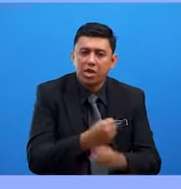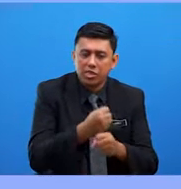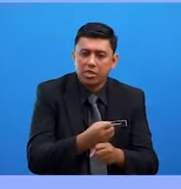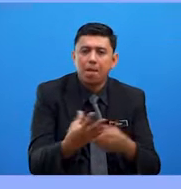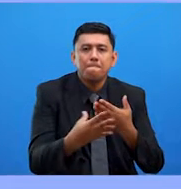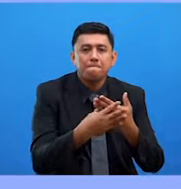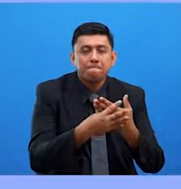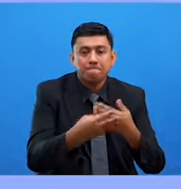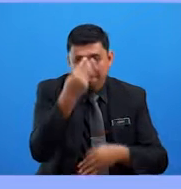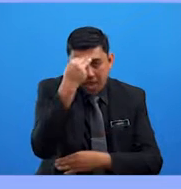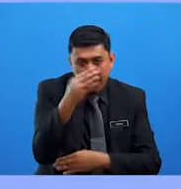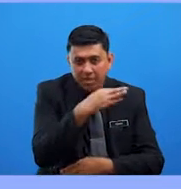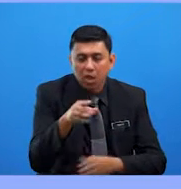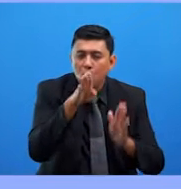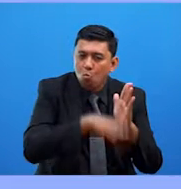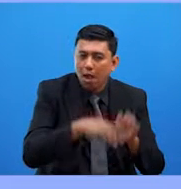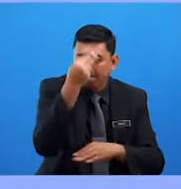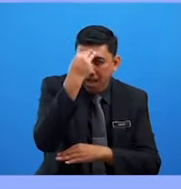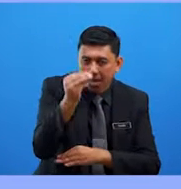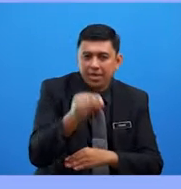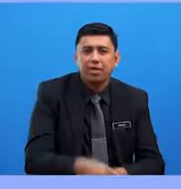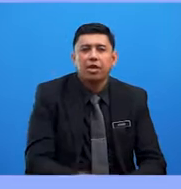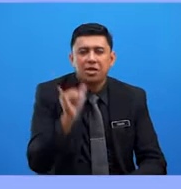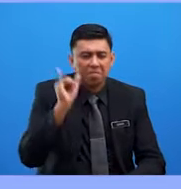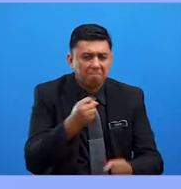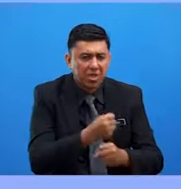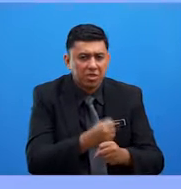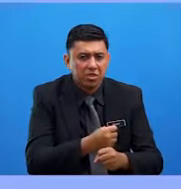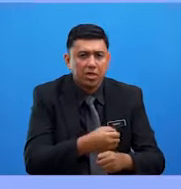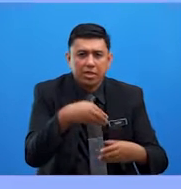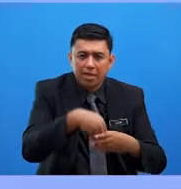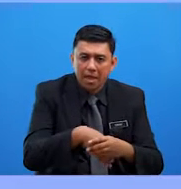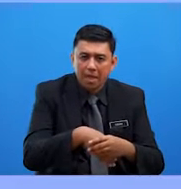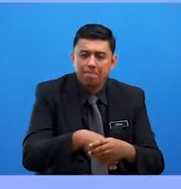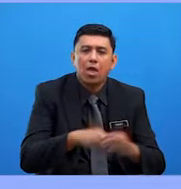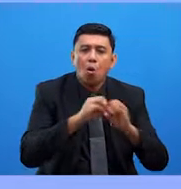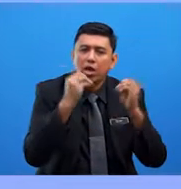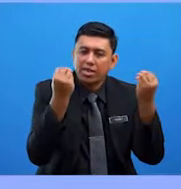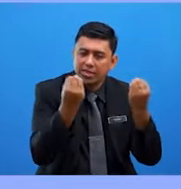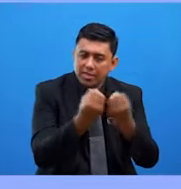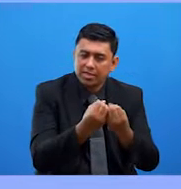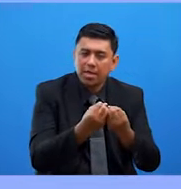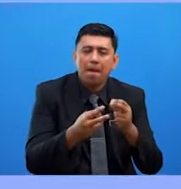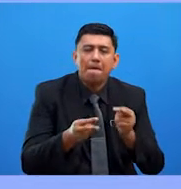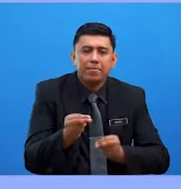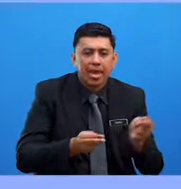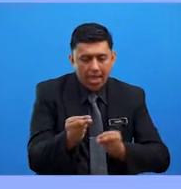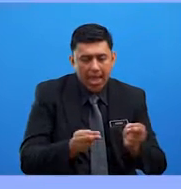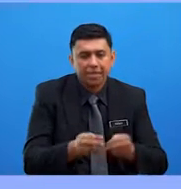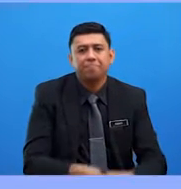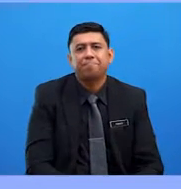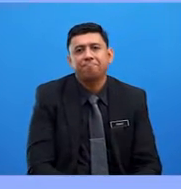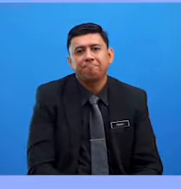dan buruh kurang mahir yang bekerja dalam sesebuah organisasi perniagaan.